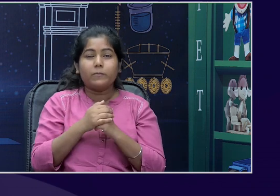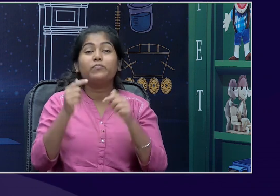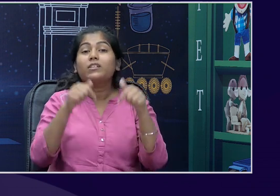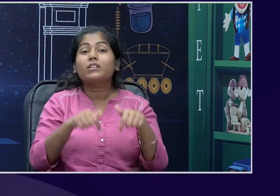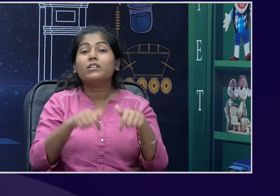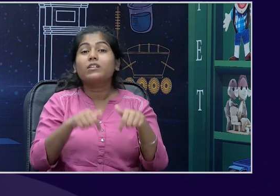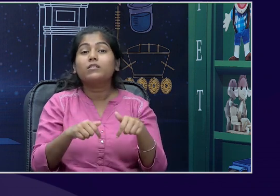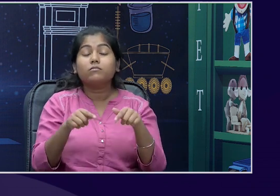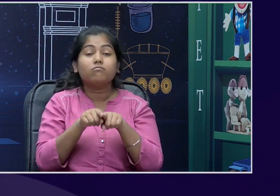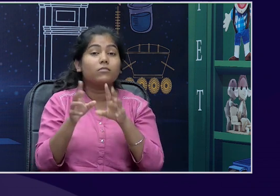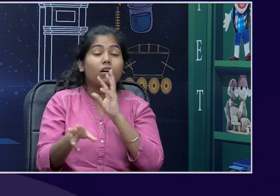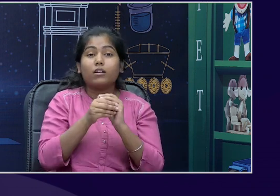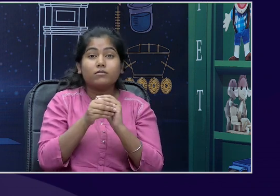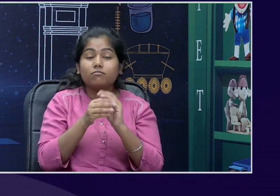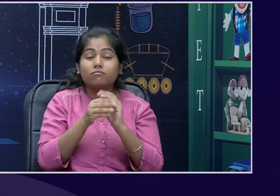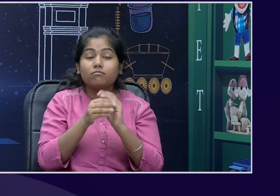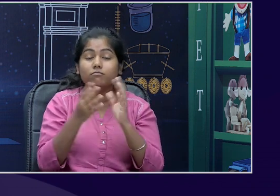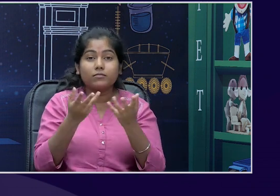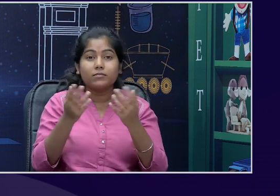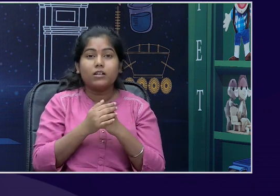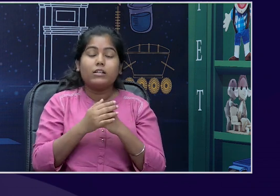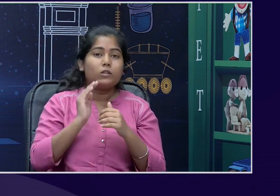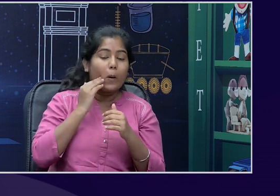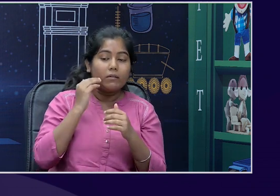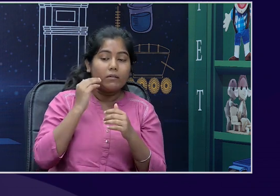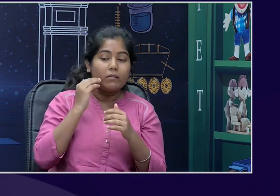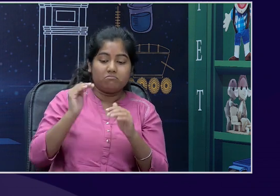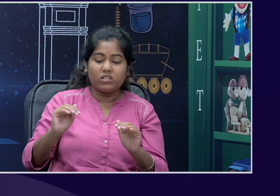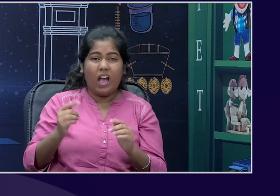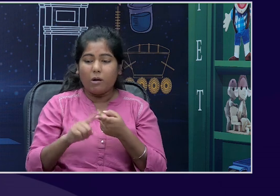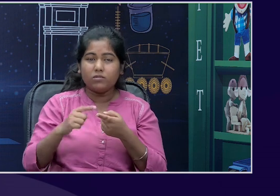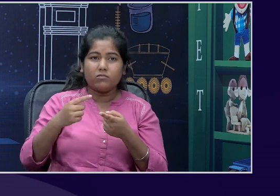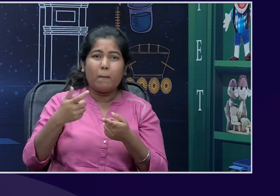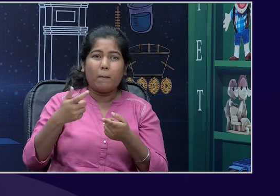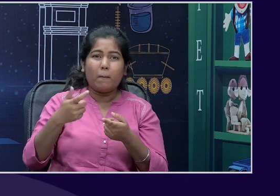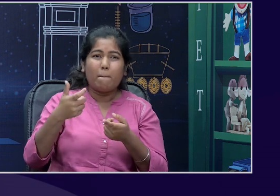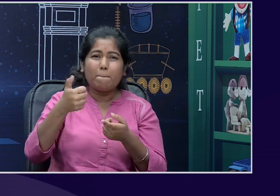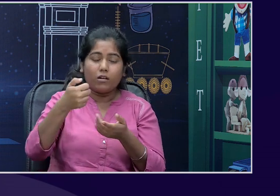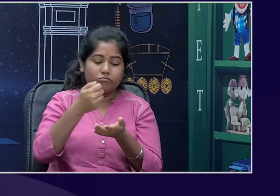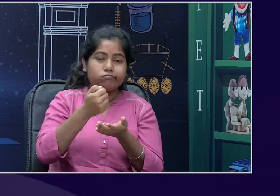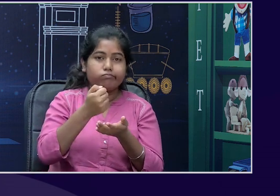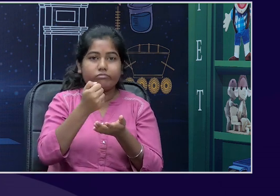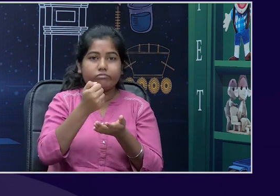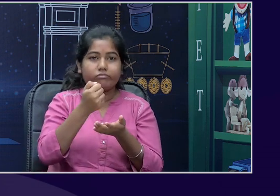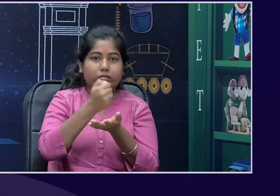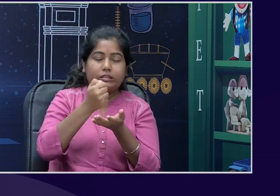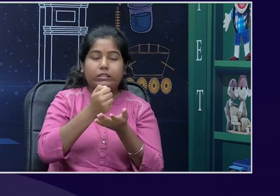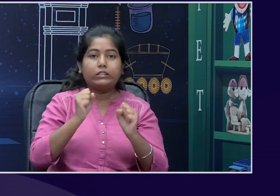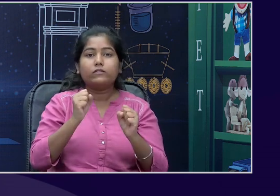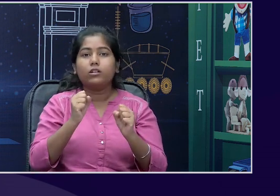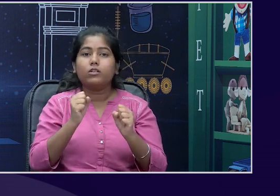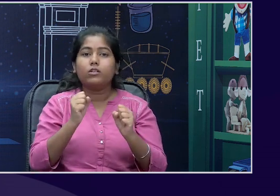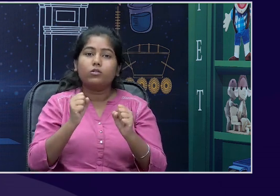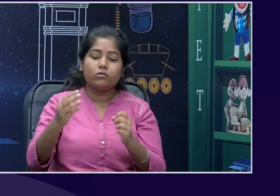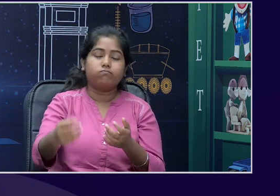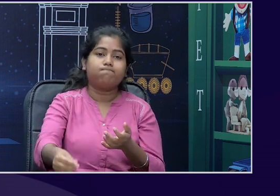बॉल लगाया है, तो अगर बच्चा ग्रास्प नहीं बन पा रहा है तो इसको होल्ड कर पाएगा और इस तरह से वो लिख पाएगा। तो इस तरह से